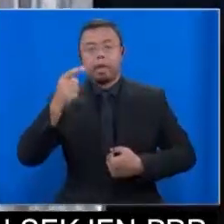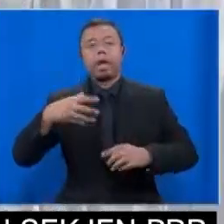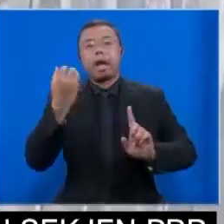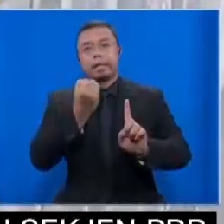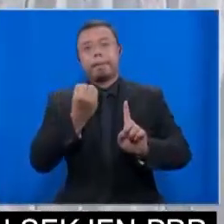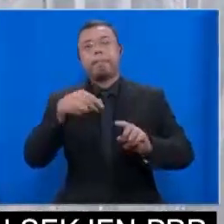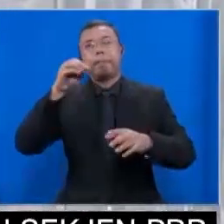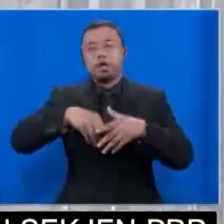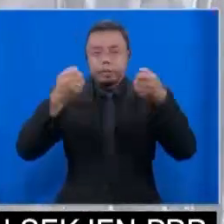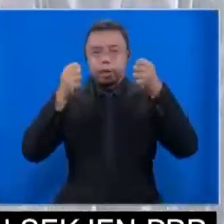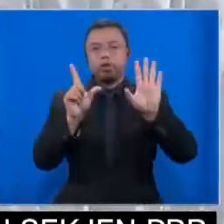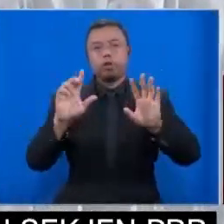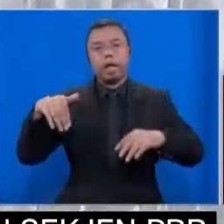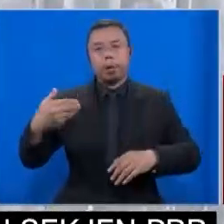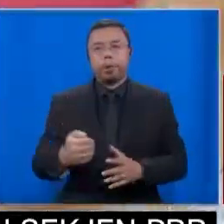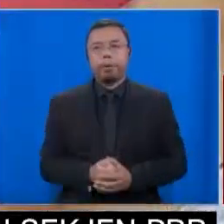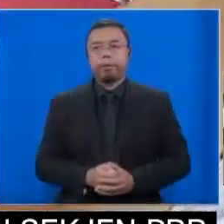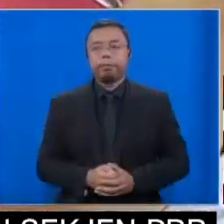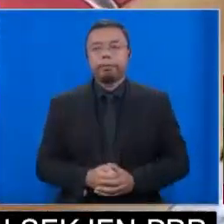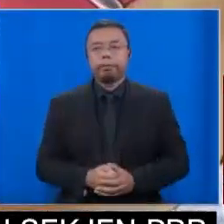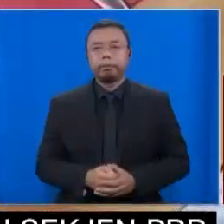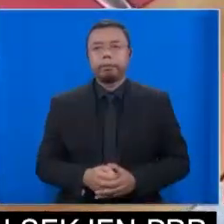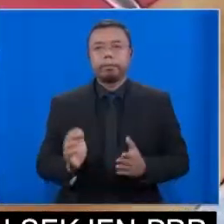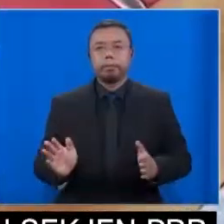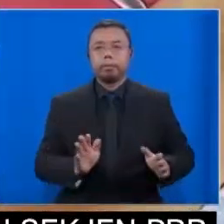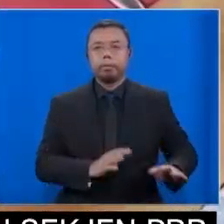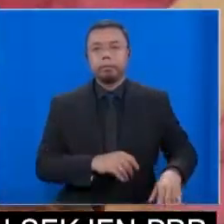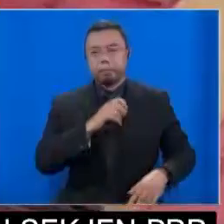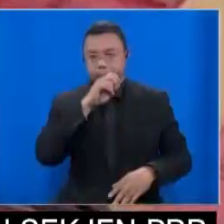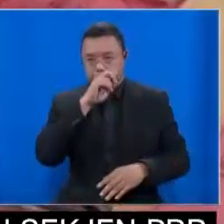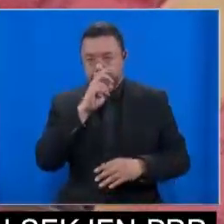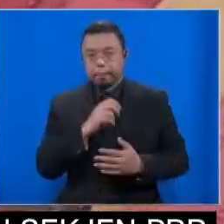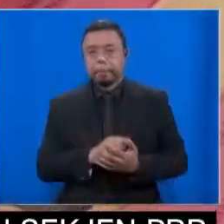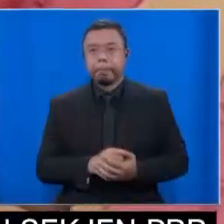terancam hukuman 7 tahun penjara. Tim Liputan CNN Indonesia.